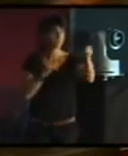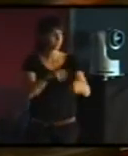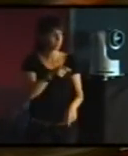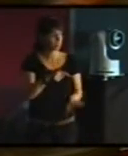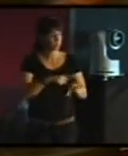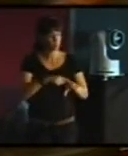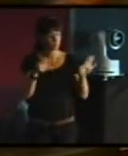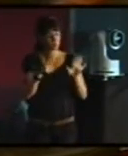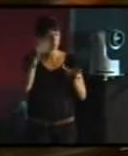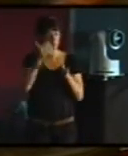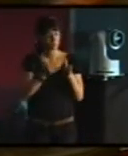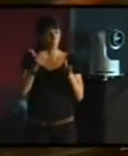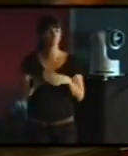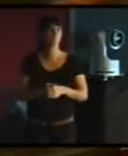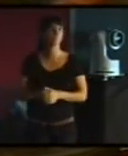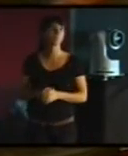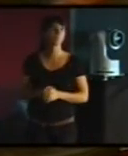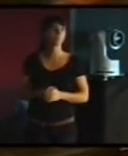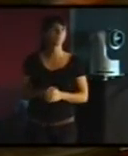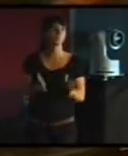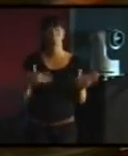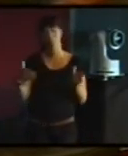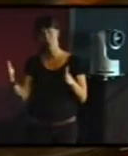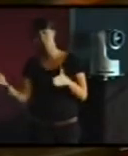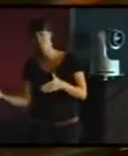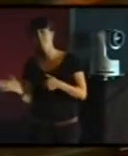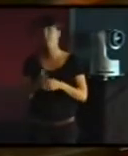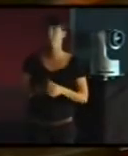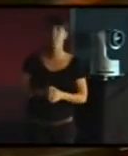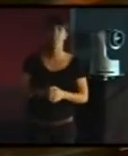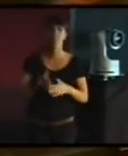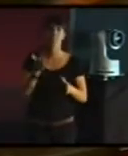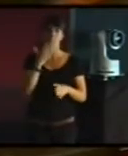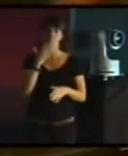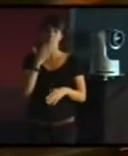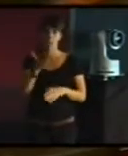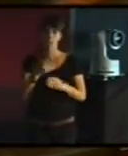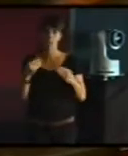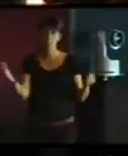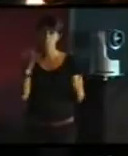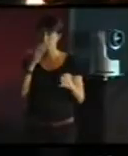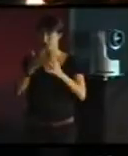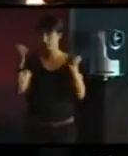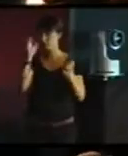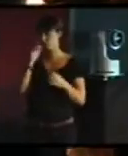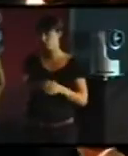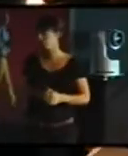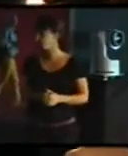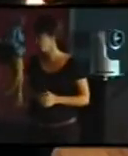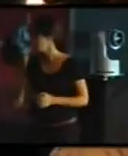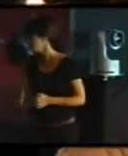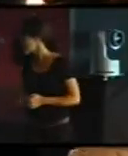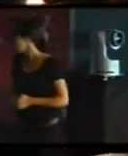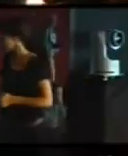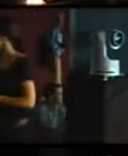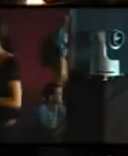hein, cela dit, donc c'est vrai qu'on a un peu débordé. Donc merci à vous tous d'être restés avec nous. Merci. Merci.